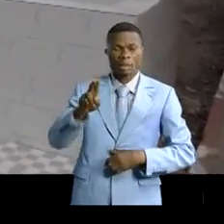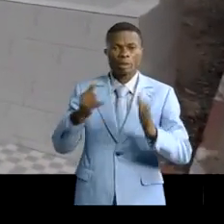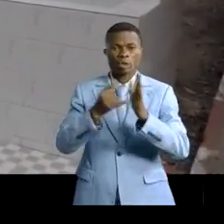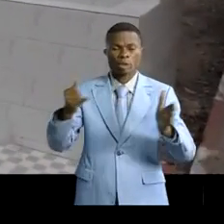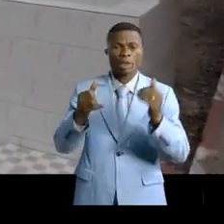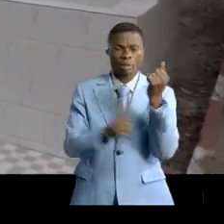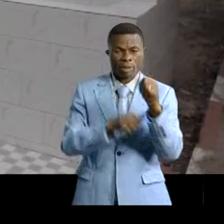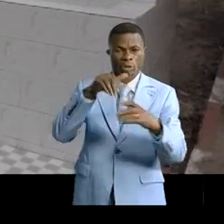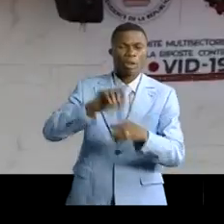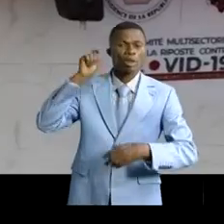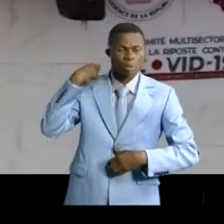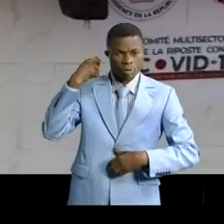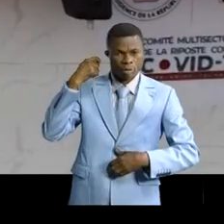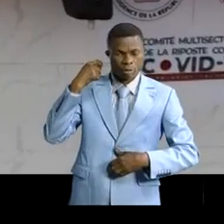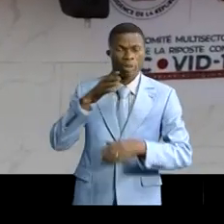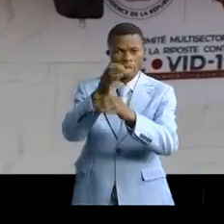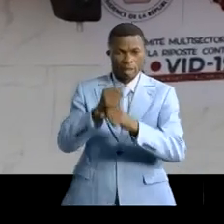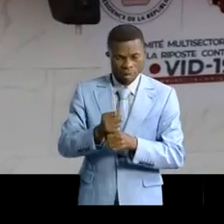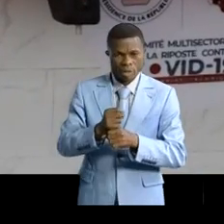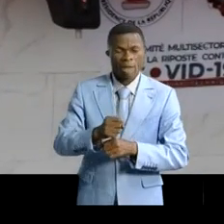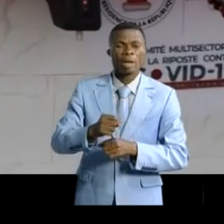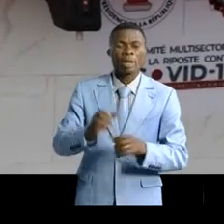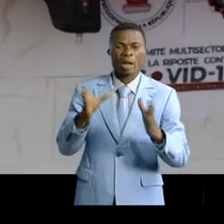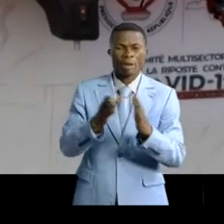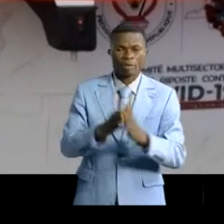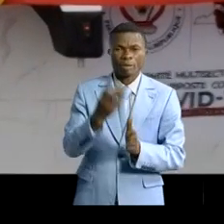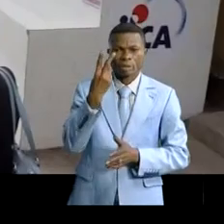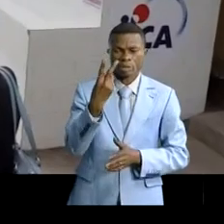2060 personnes qui en sera bénéficiaire avec